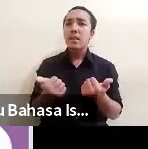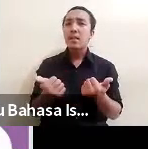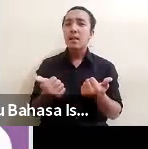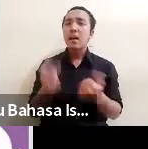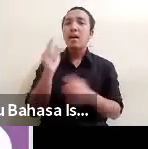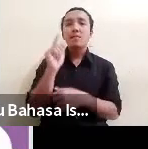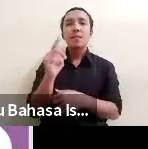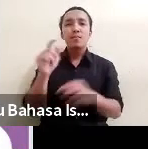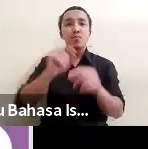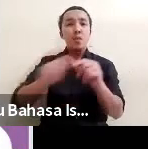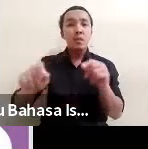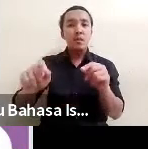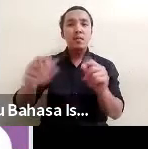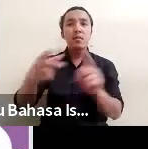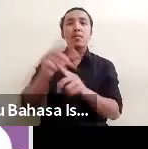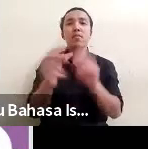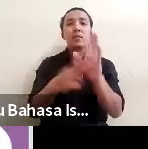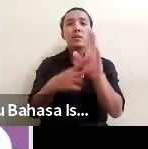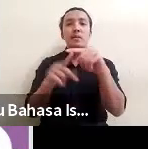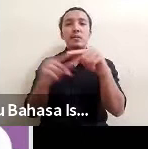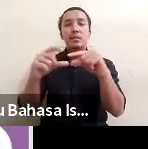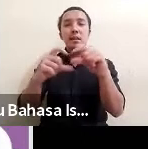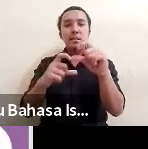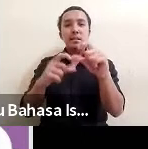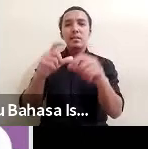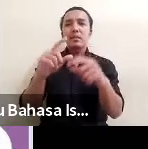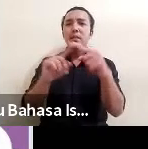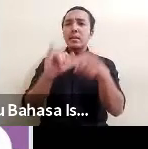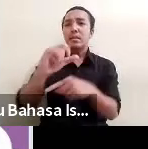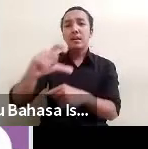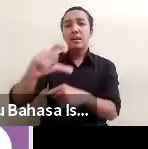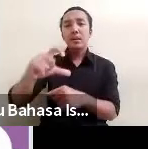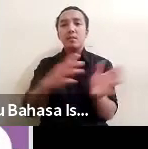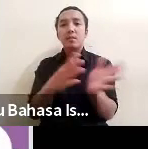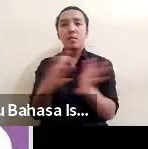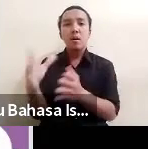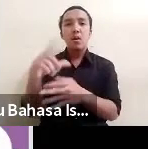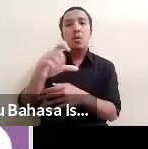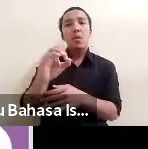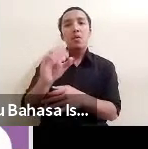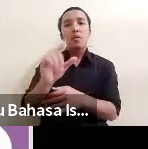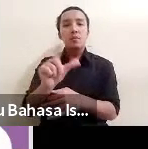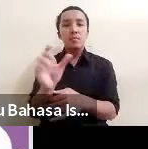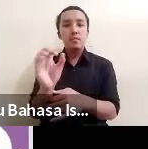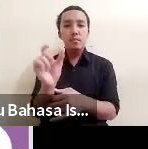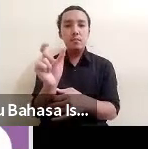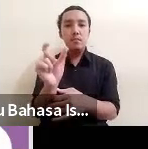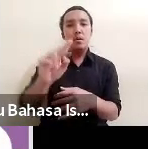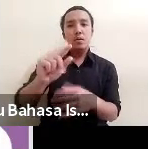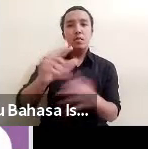fantastic color run, dan itu banyak yang hadir itu di Situbondo, jadi ramai.